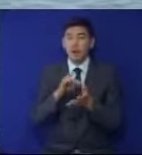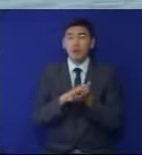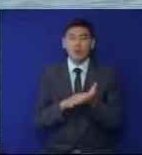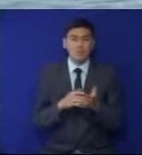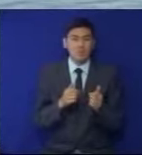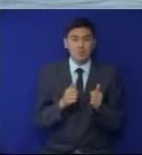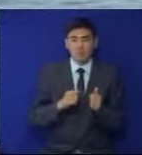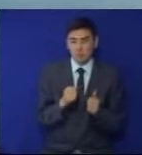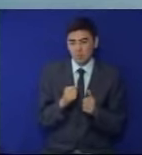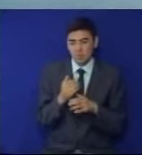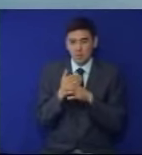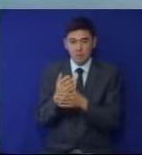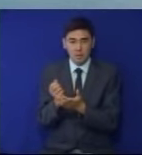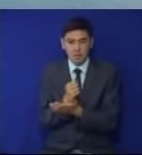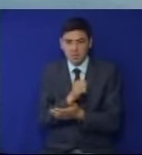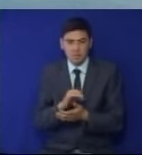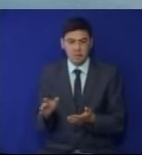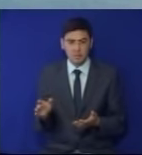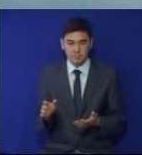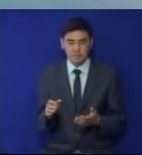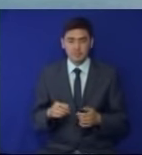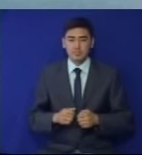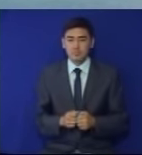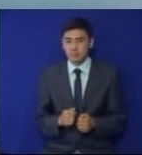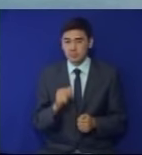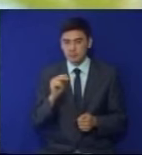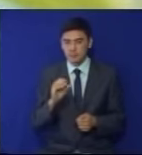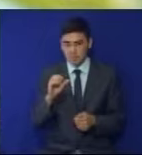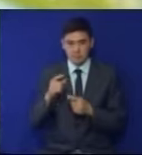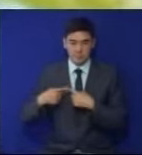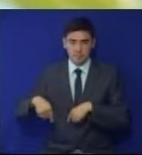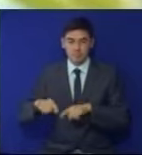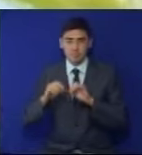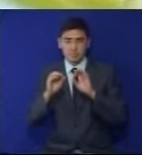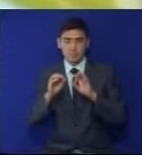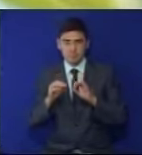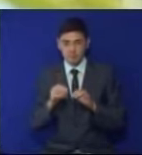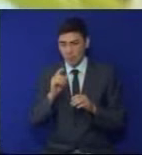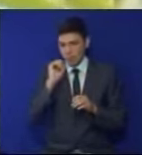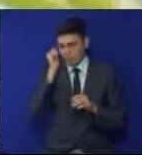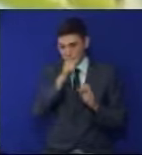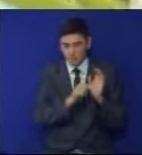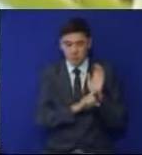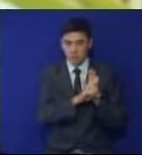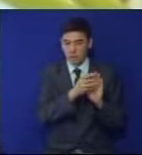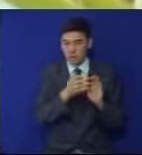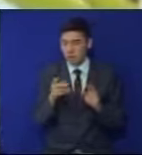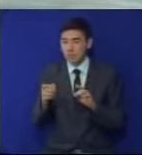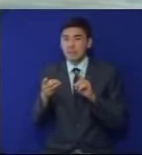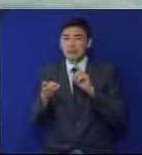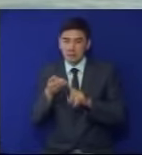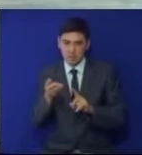алайда ешқайсы көмектесе алмаған. Төтенше жағдайлар басқармасы қызметкерлерінің мәліметінше бұл жыл басынан бері суға кеткен үшінші